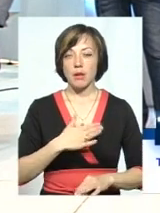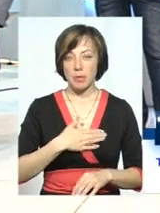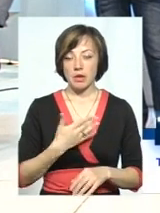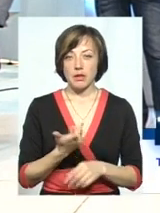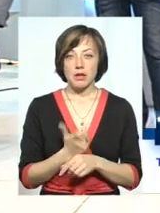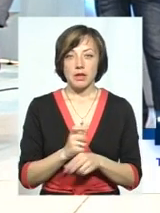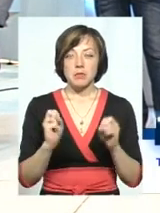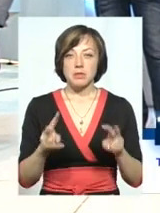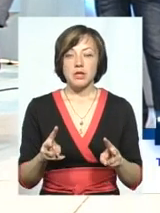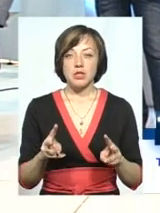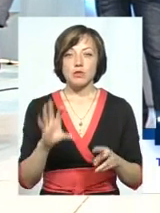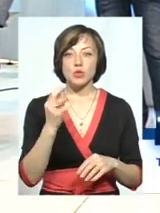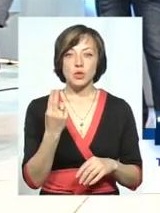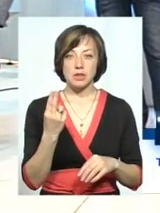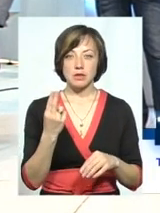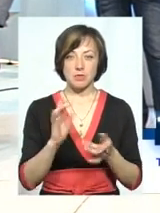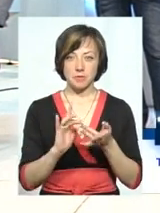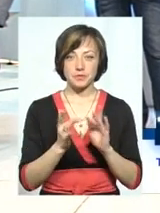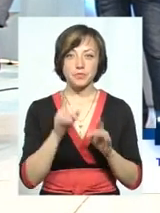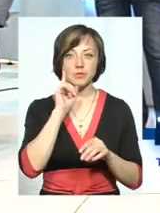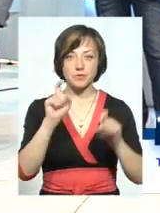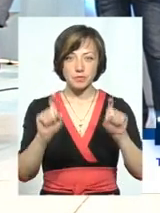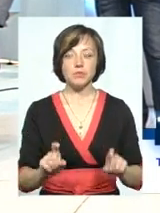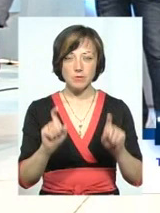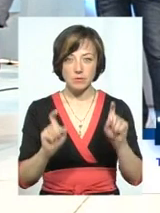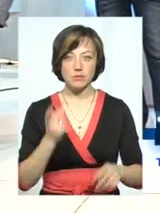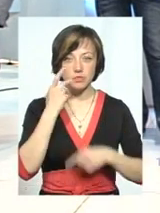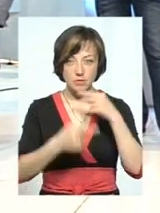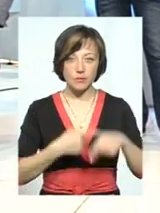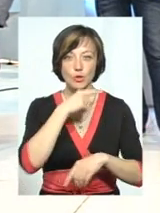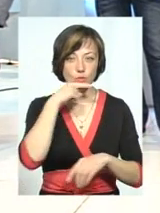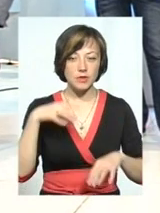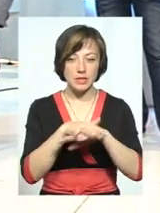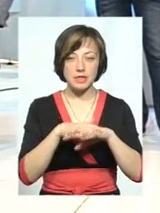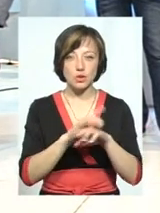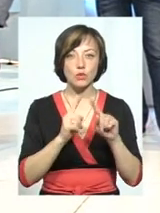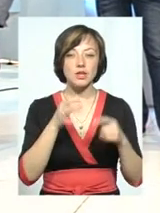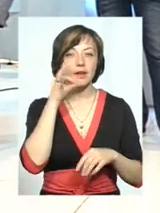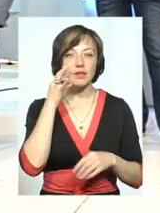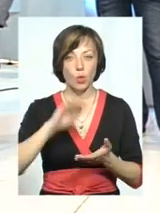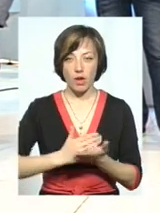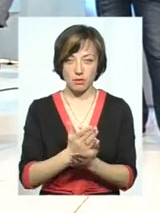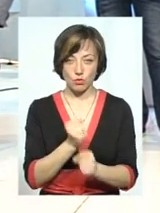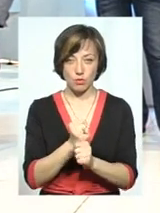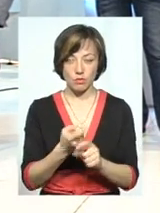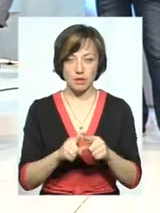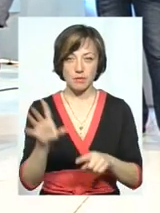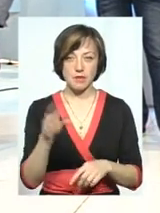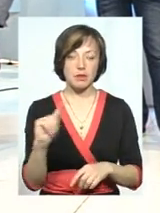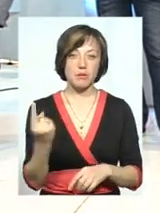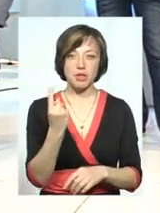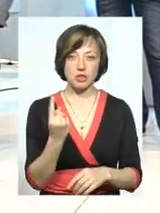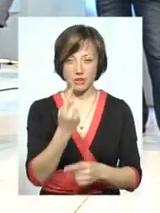найнебезпечніше в соцмережах – це те, що молодь сиділа постійно в цьому російському середовищі. Це дуже хитро якісно було зроблено, тому що це насправді перша